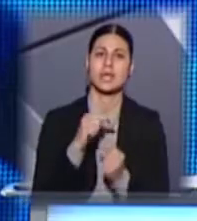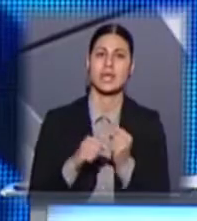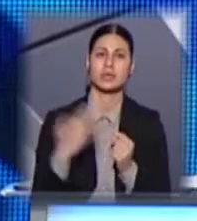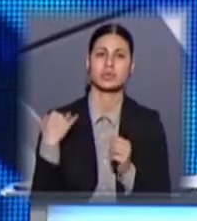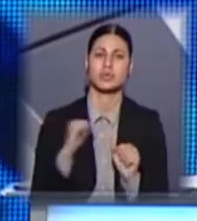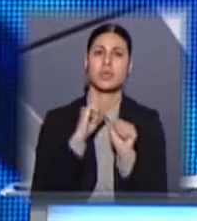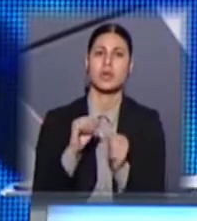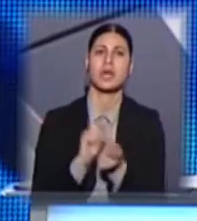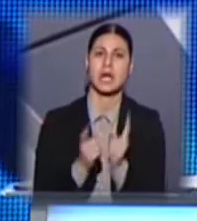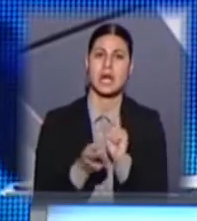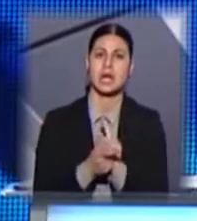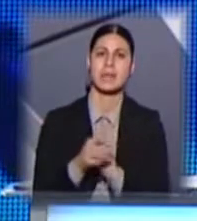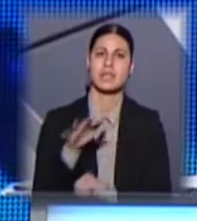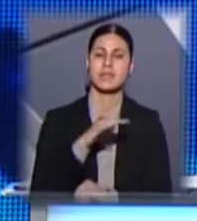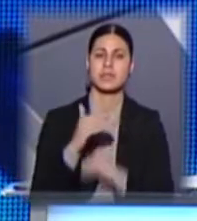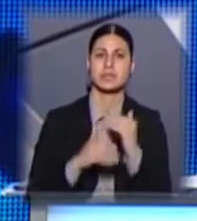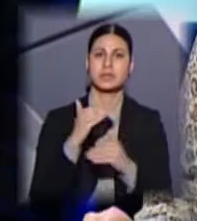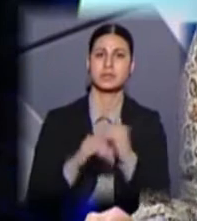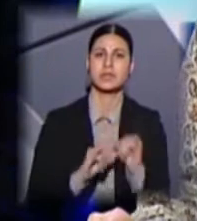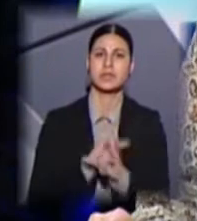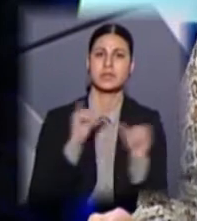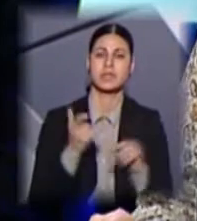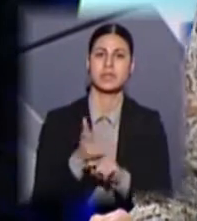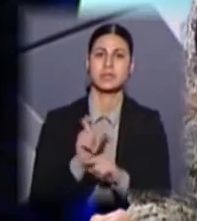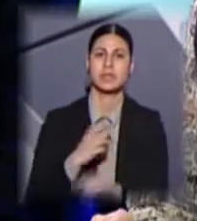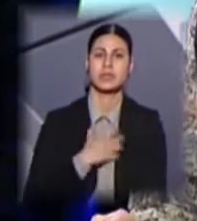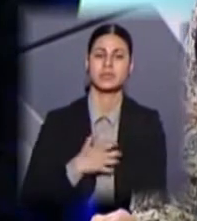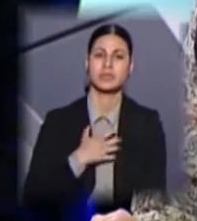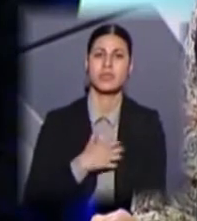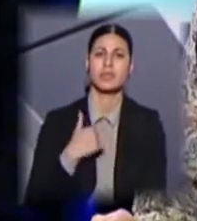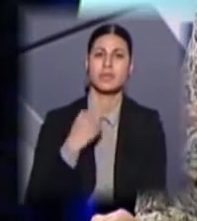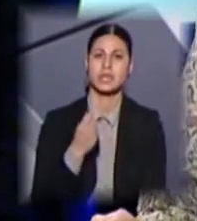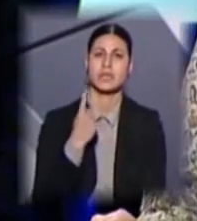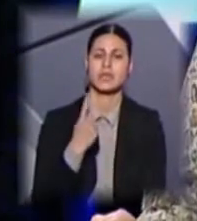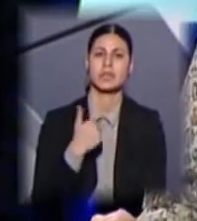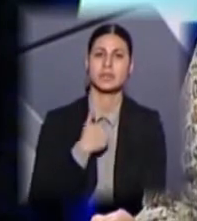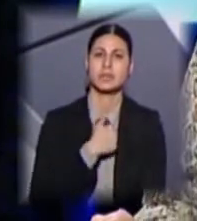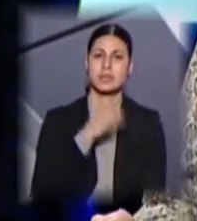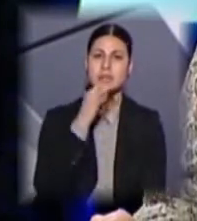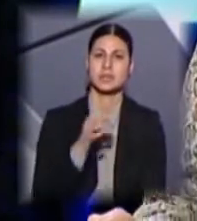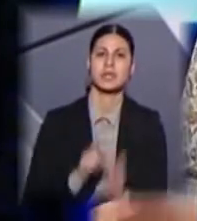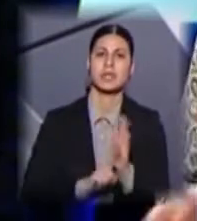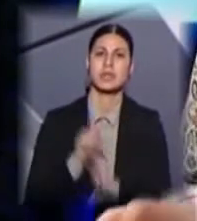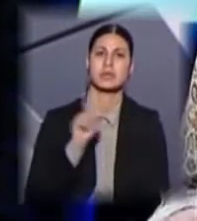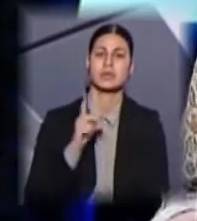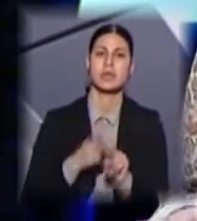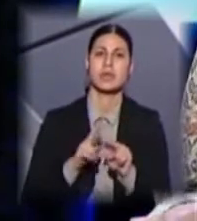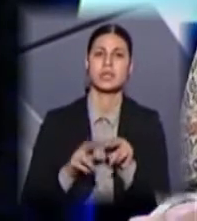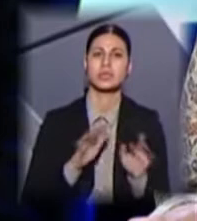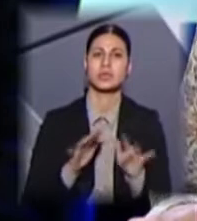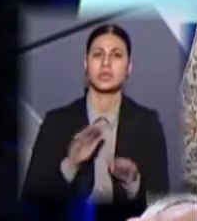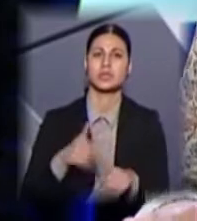მხარს, არამედ ქვეყნის წინსვლას და განვითარებას. ეს ძალიან მნიშვნელოვანია. მე კიდევ ერთი რამ მინდა თავიდანვე ვთქვა, რომ ეს პროცესი არ